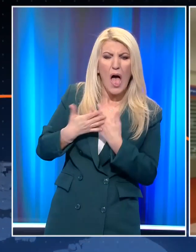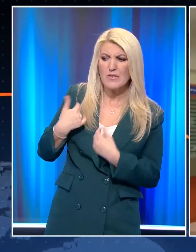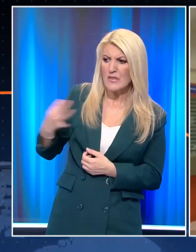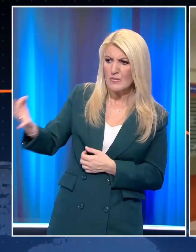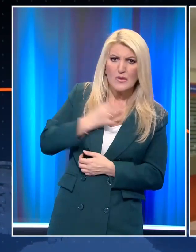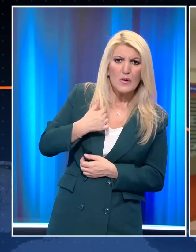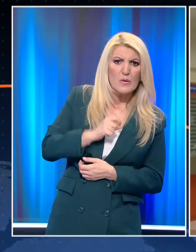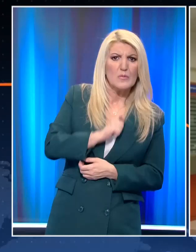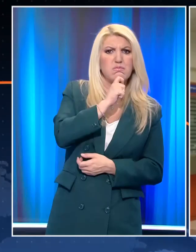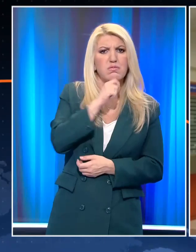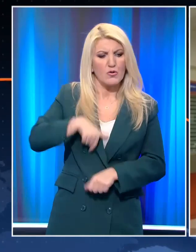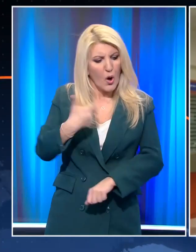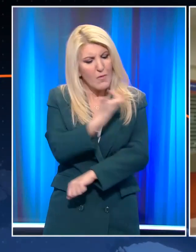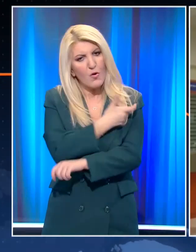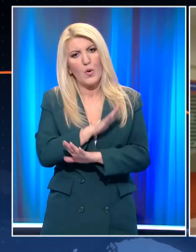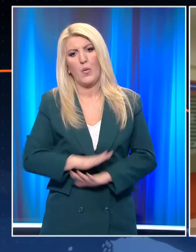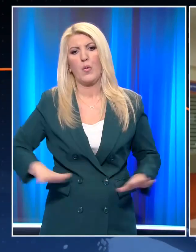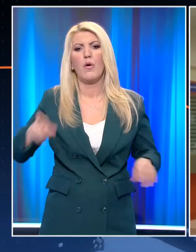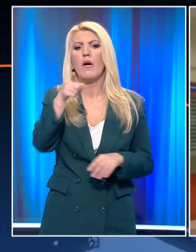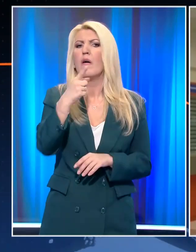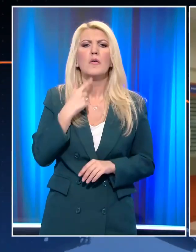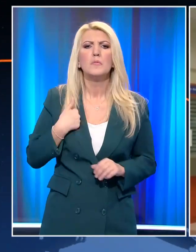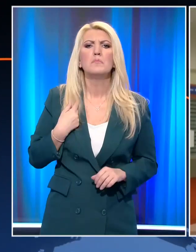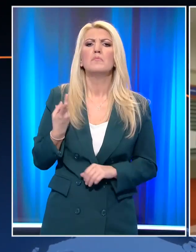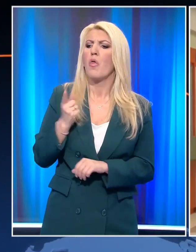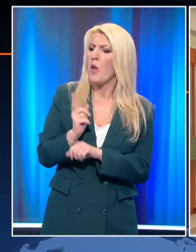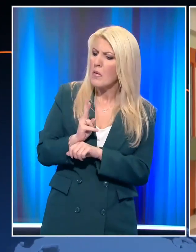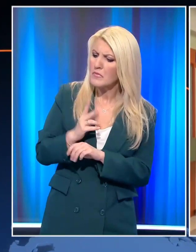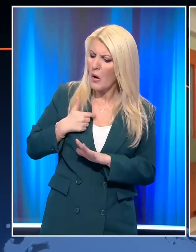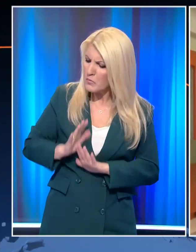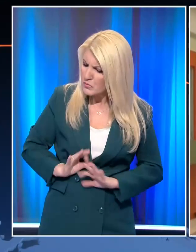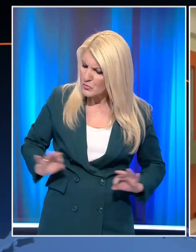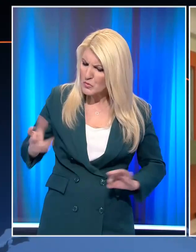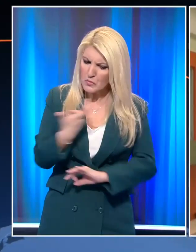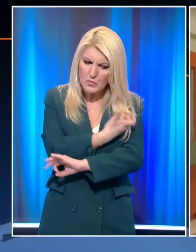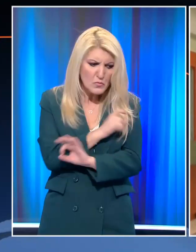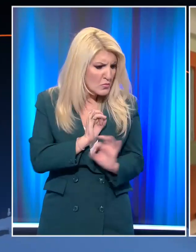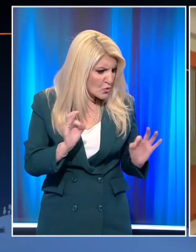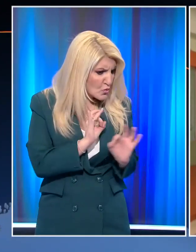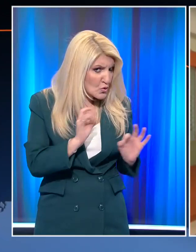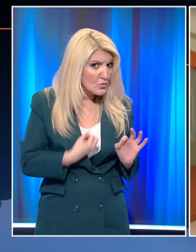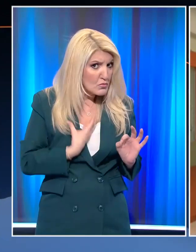2 λεπτά μετά, μήπως τυχόν υπάρχει καμιά παρενέργεια, ουδεμία δεν υπάρχει. πάρα πολύ ωραία.